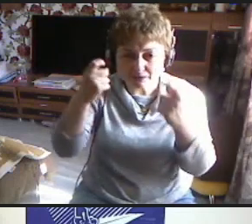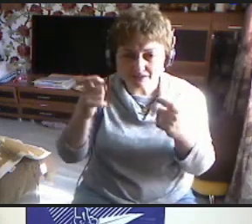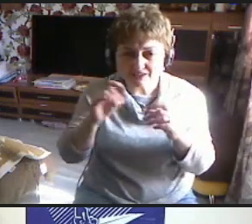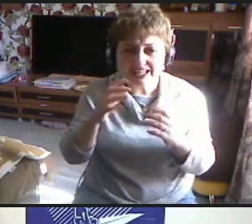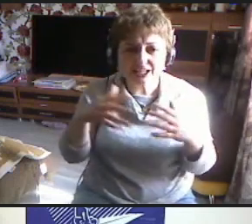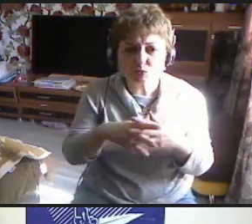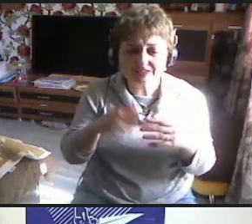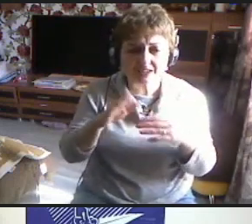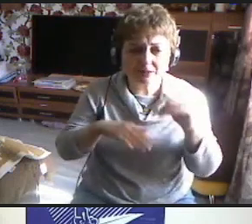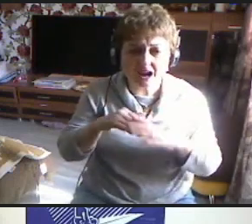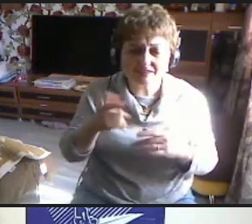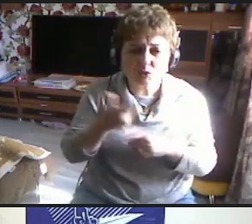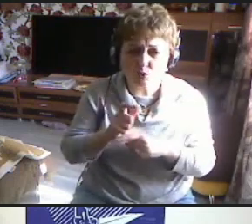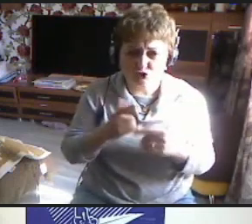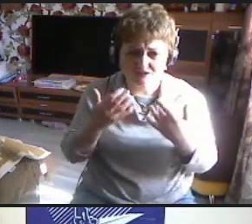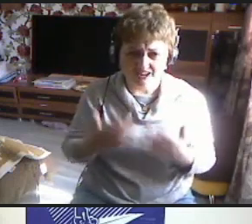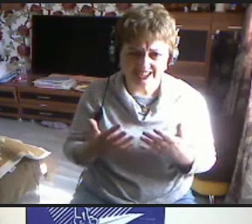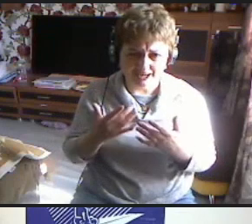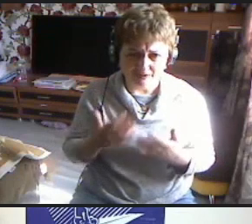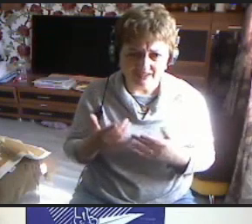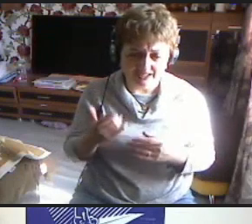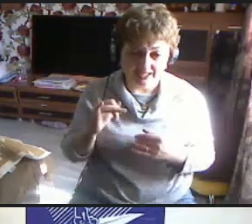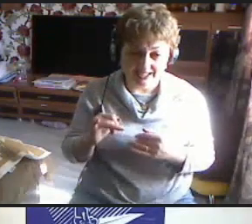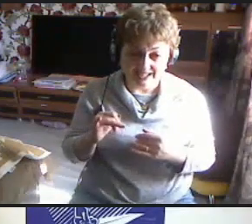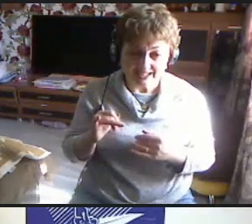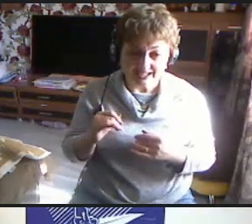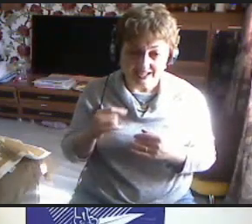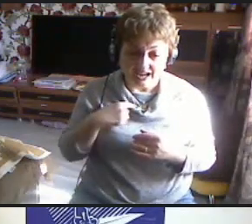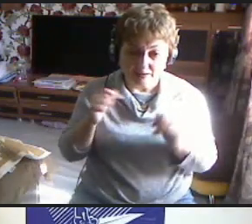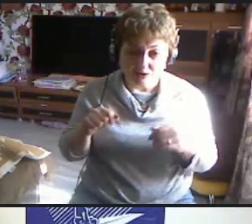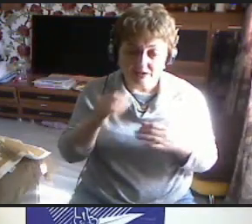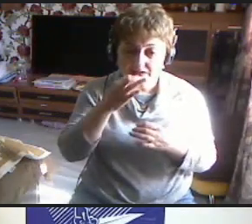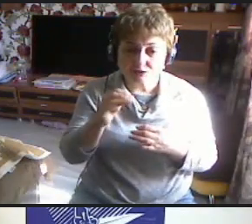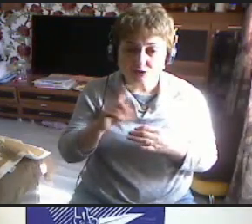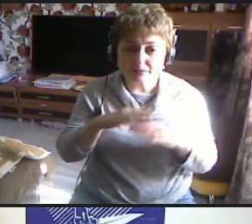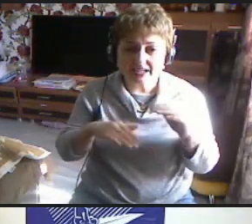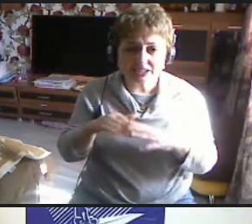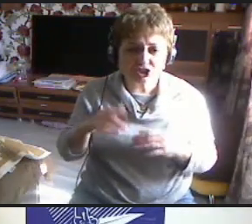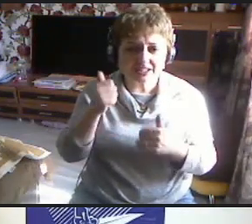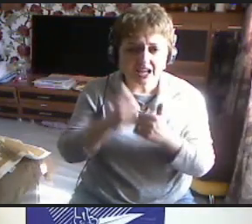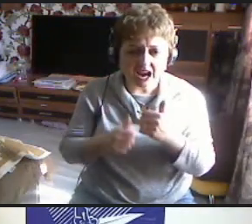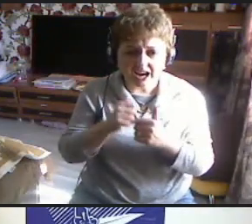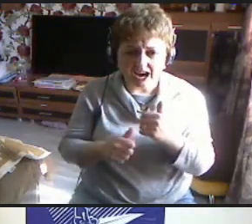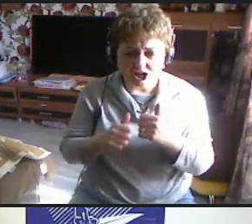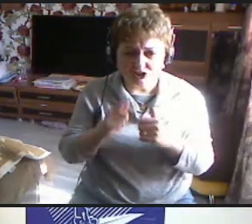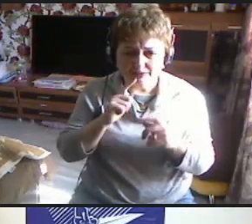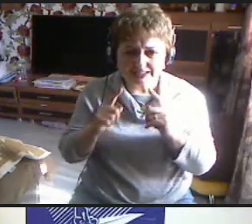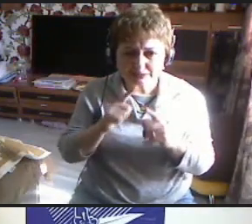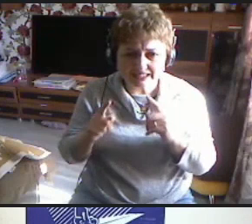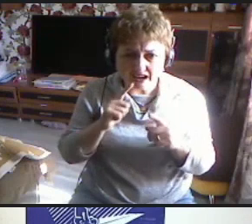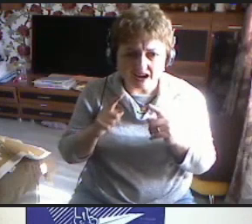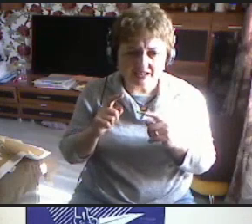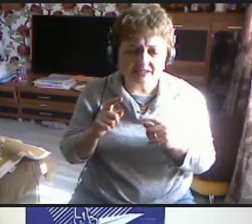востребовано, очень. Я могу сказать, что практически на каждом семинаре